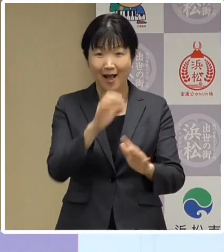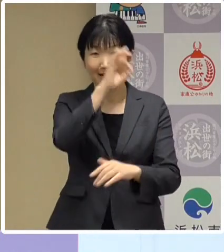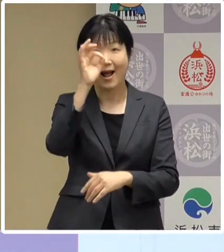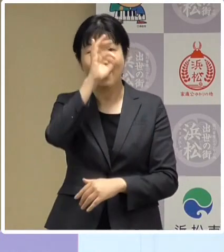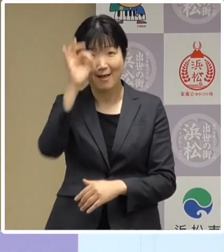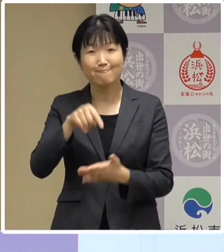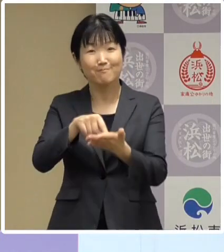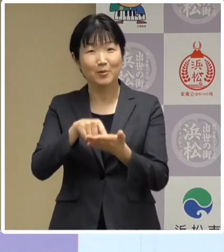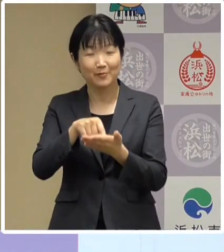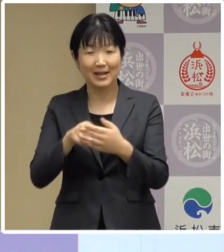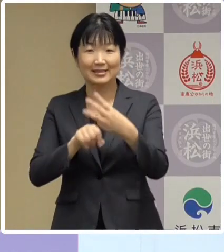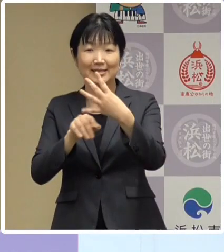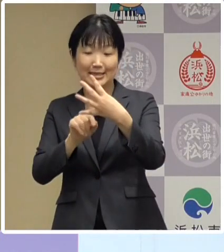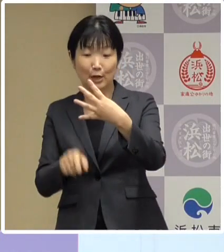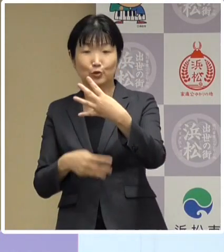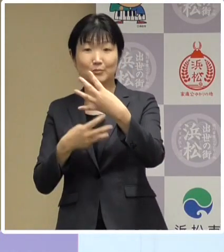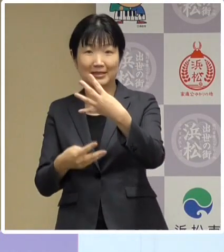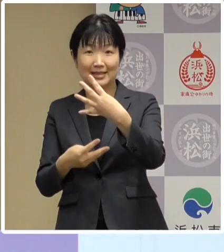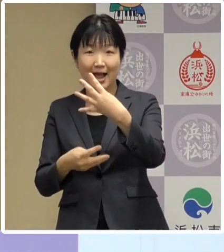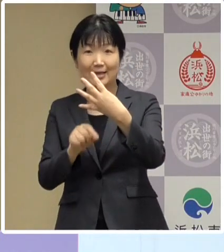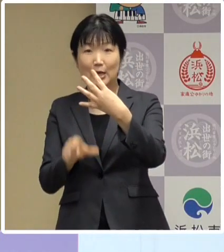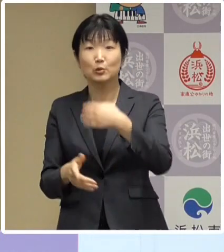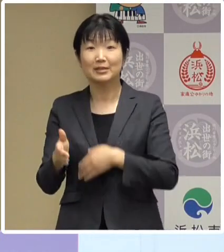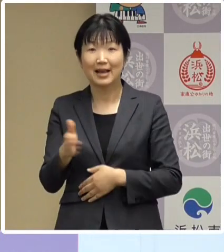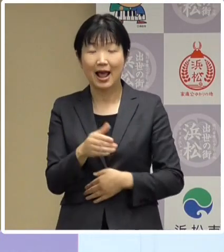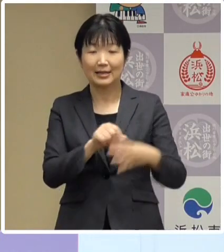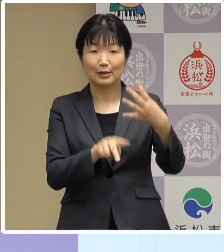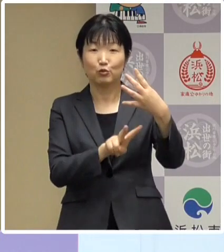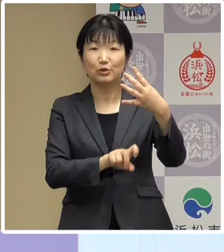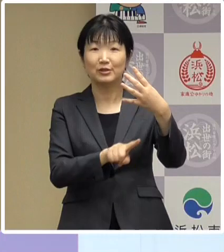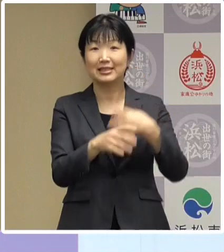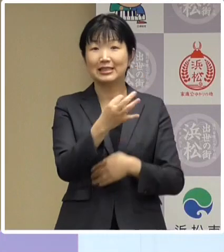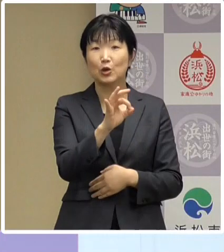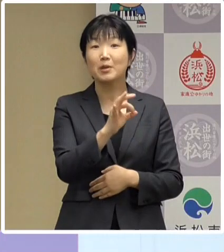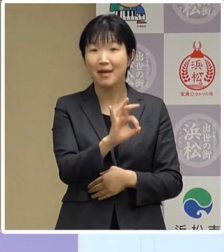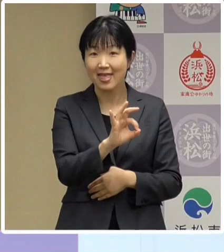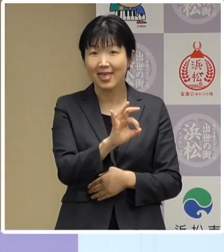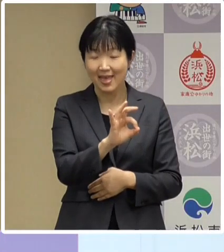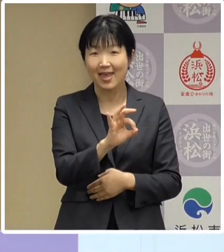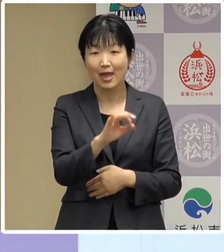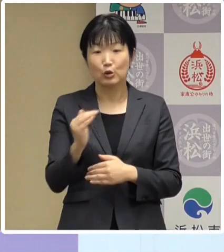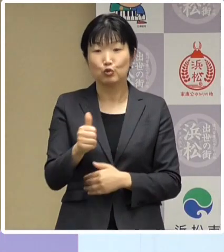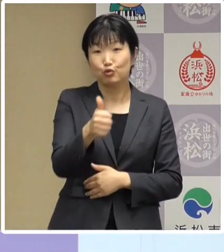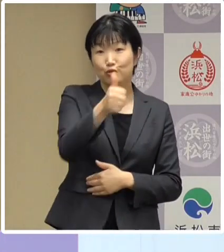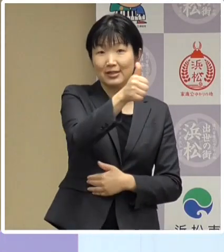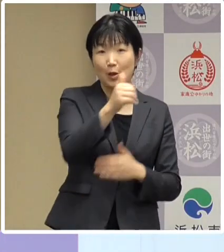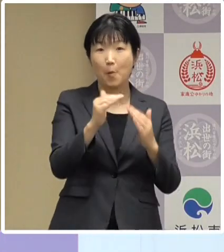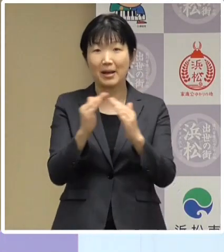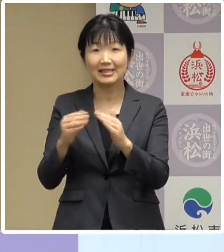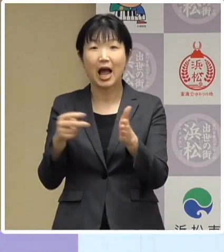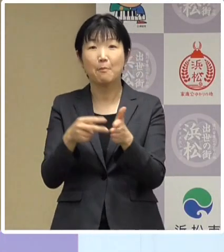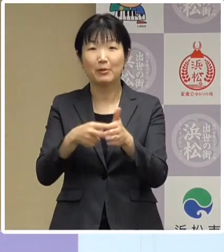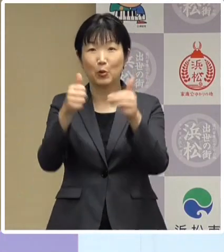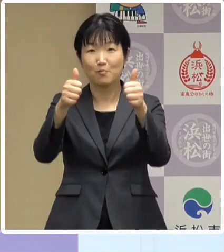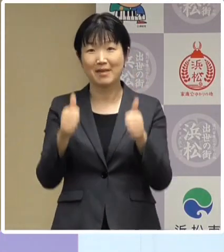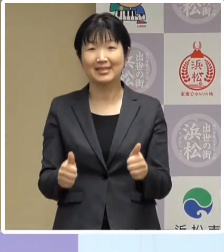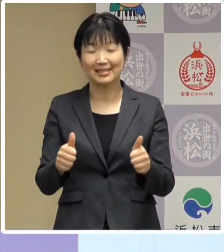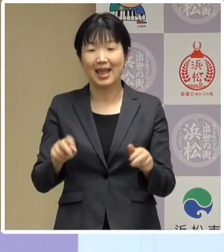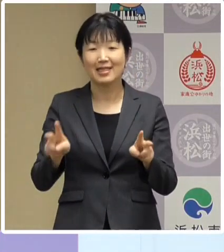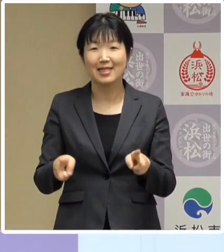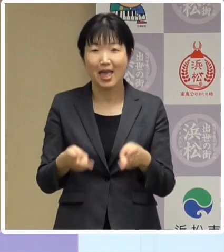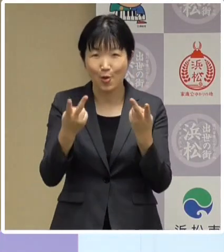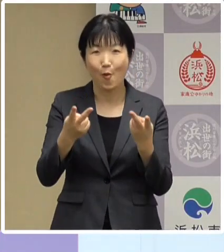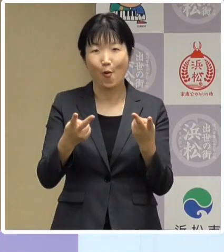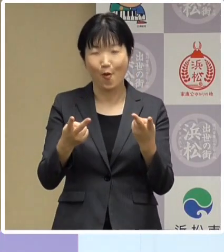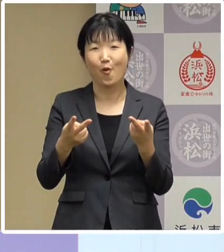から4月21日金曜日まで、出世の町浜松ホームページ内でご案内する専用応募フ